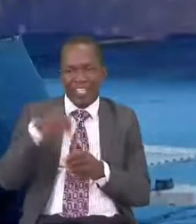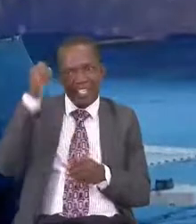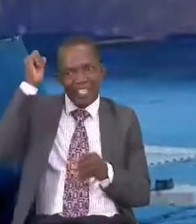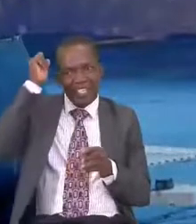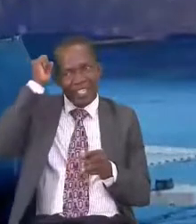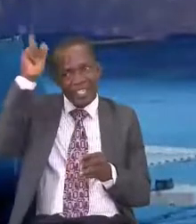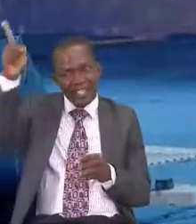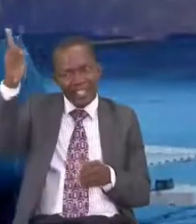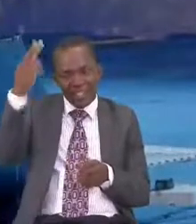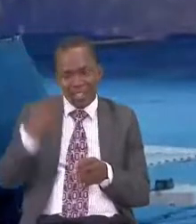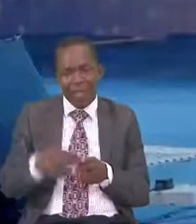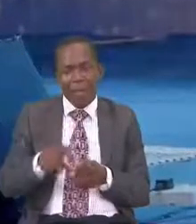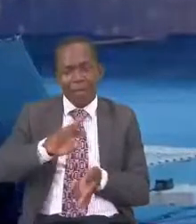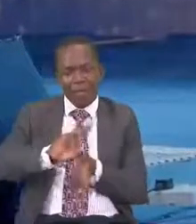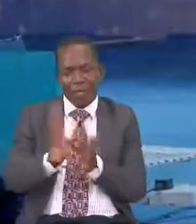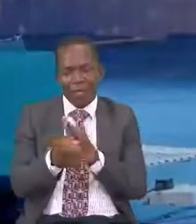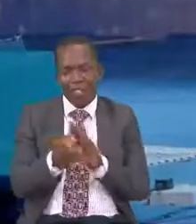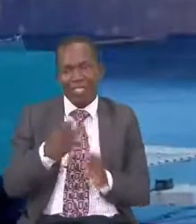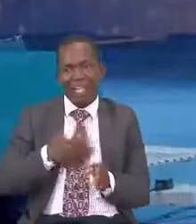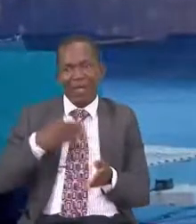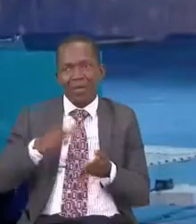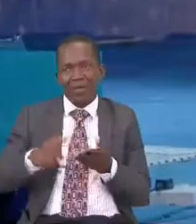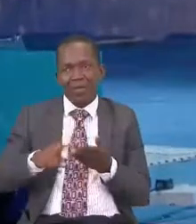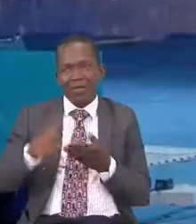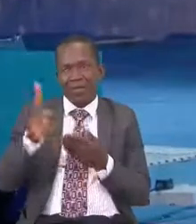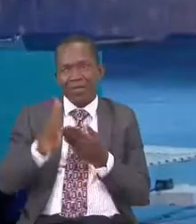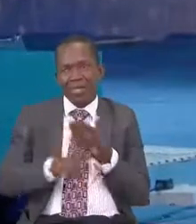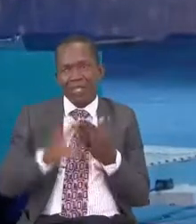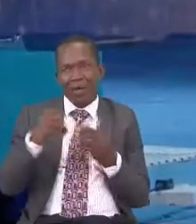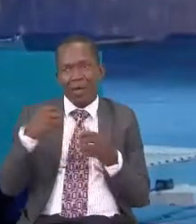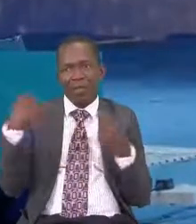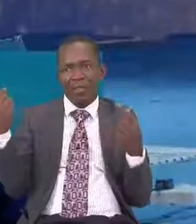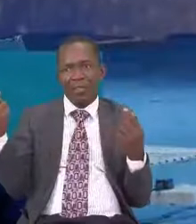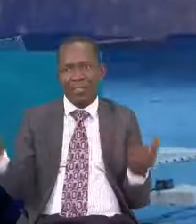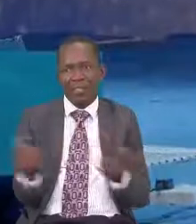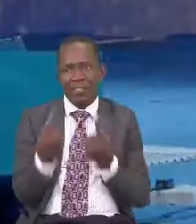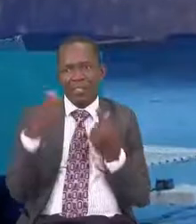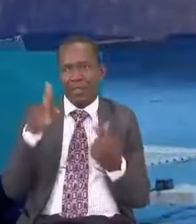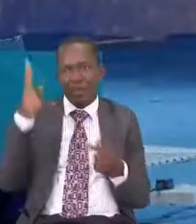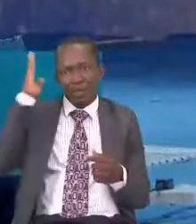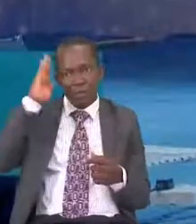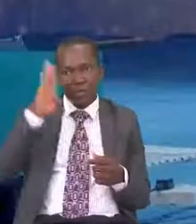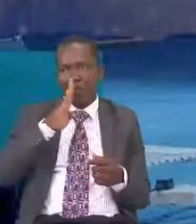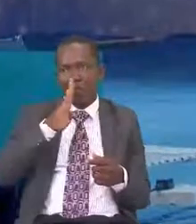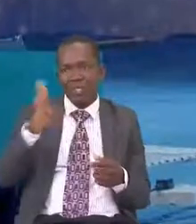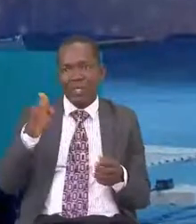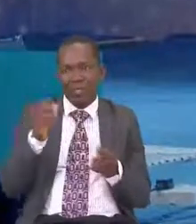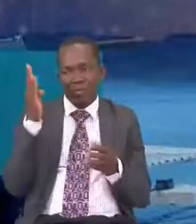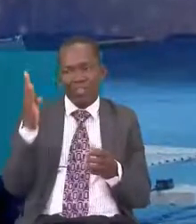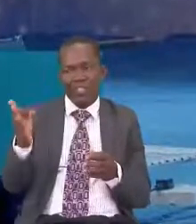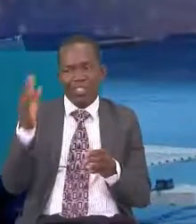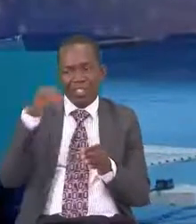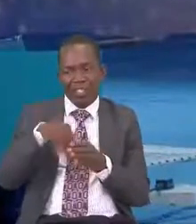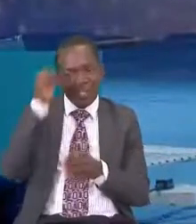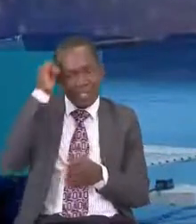La repentance et le pardon des péchés seraient prêchés en son nom à toutes les